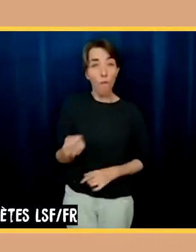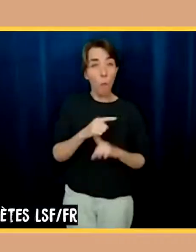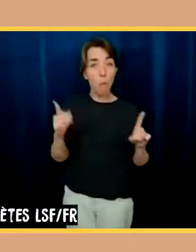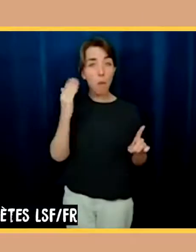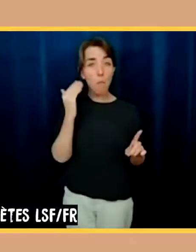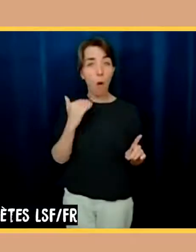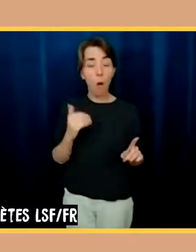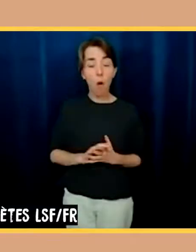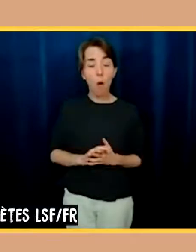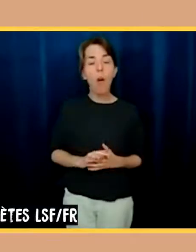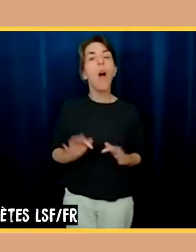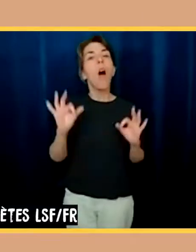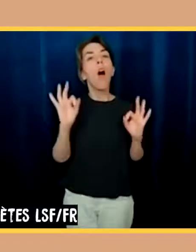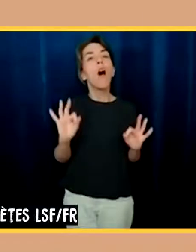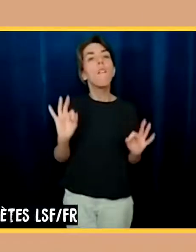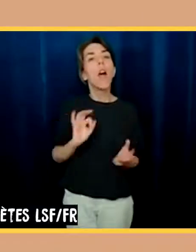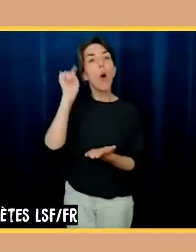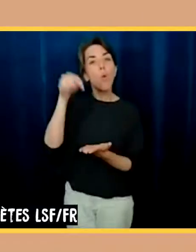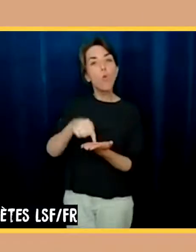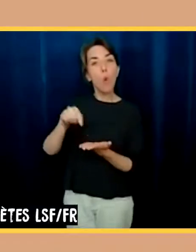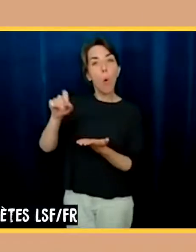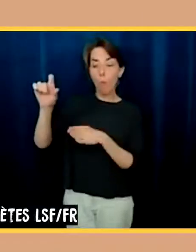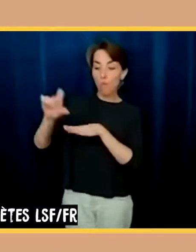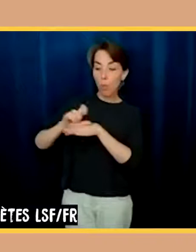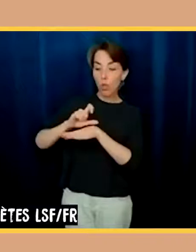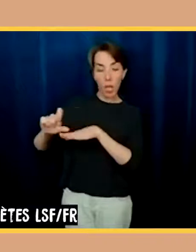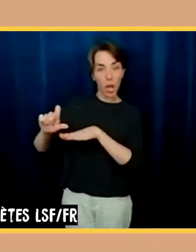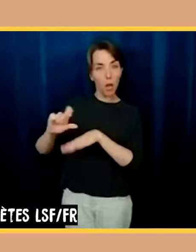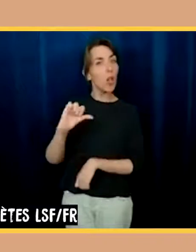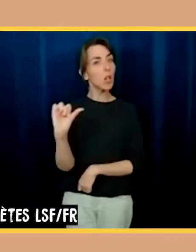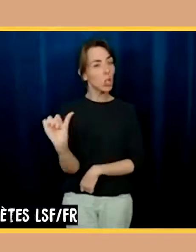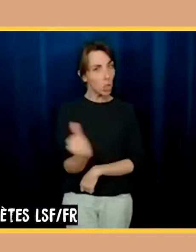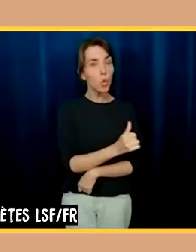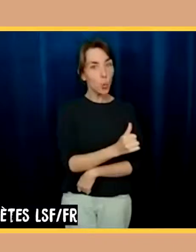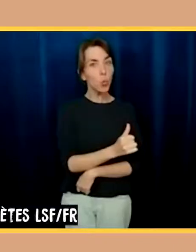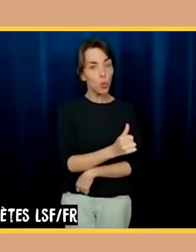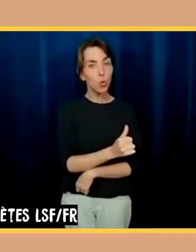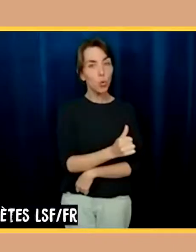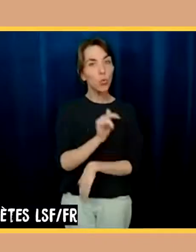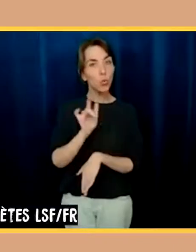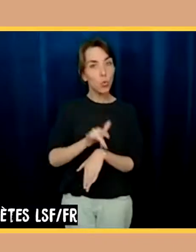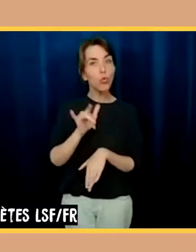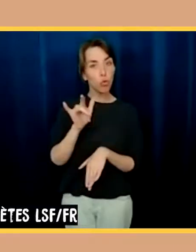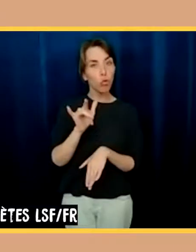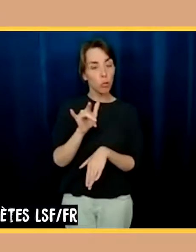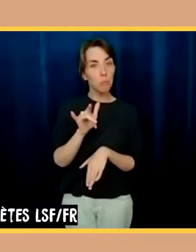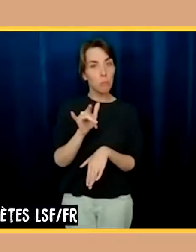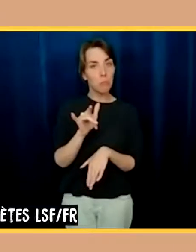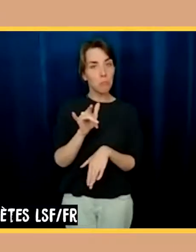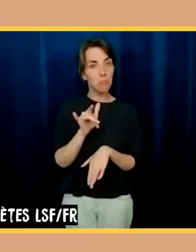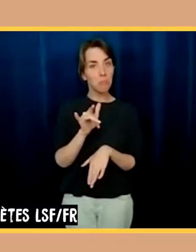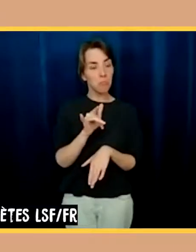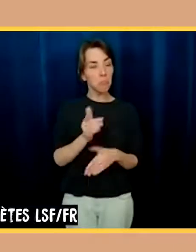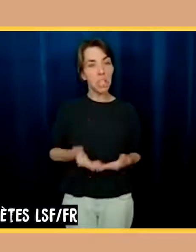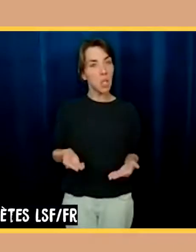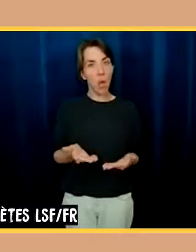Concernant les mosquées, chacune d'entre nous aussi ont pu rapporter malheureusement des attitudes hostiles,